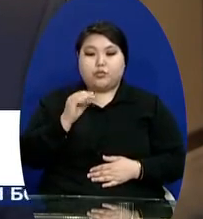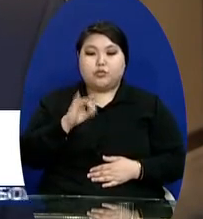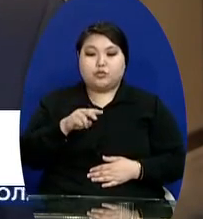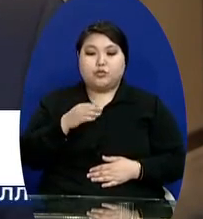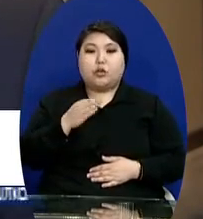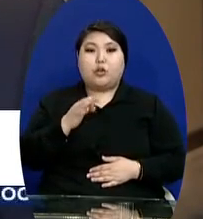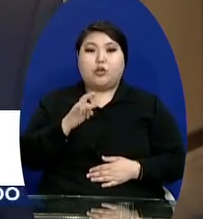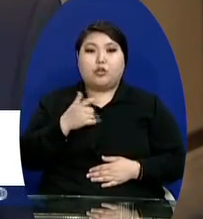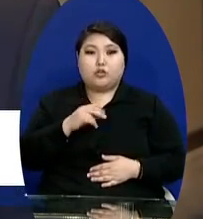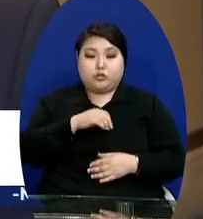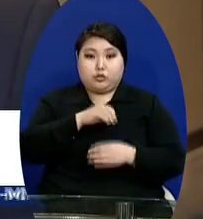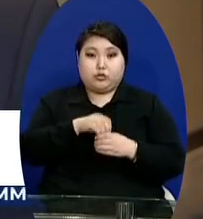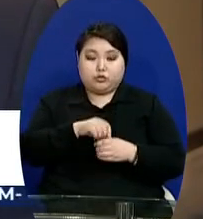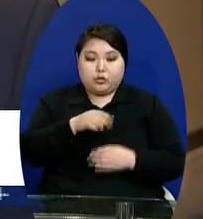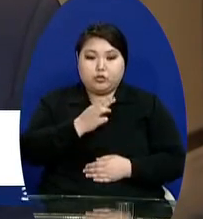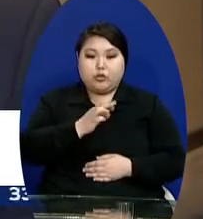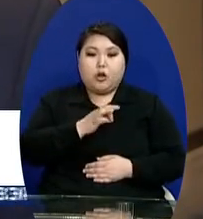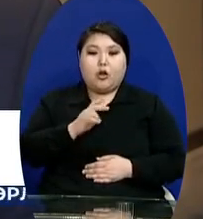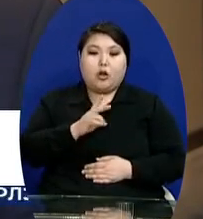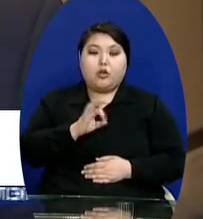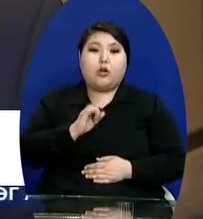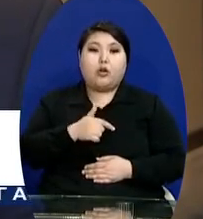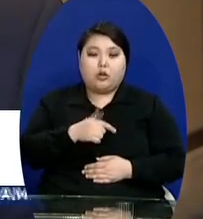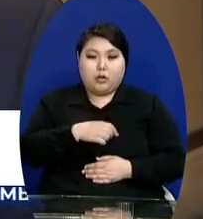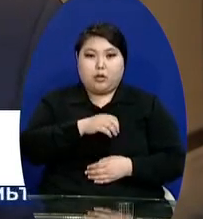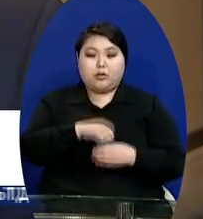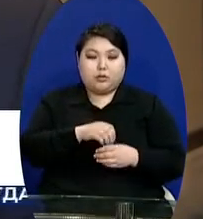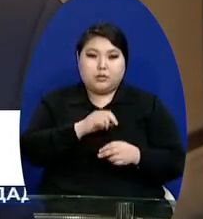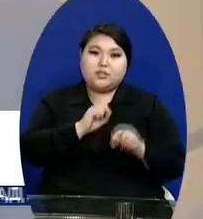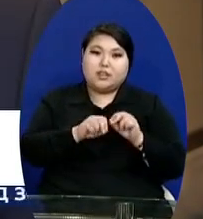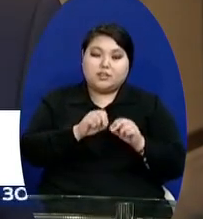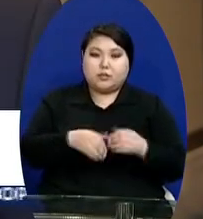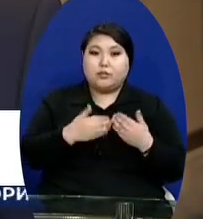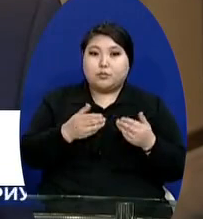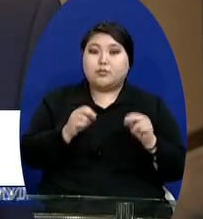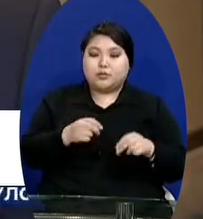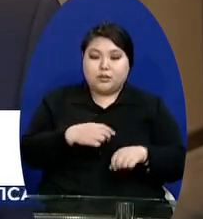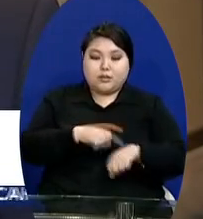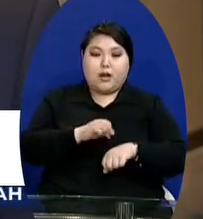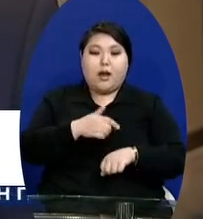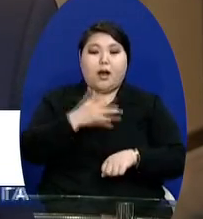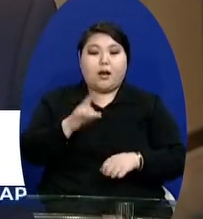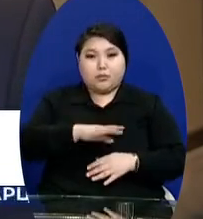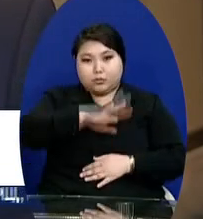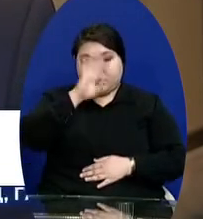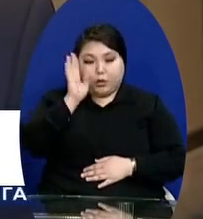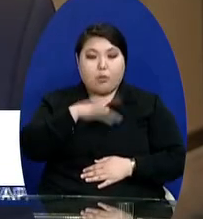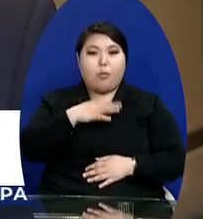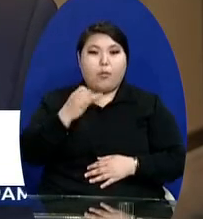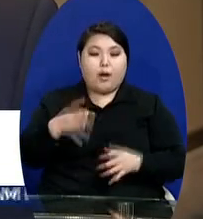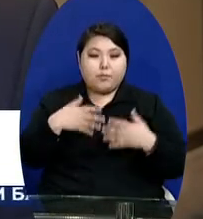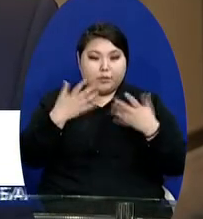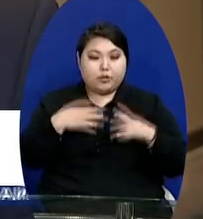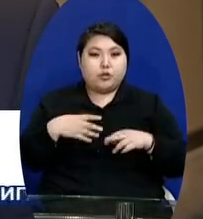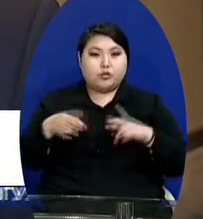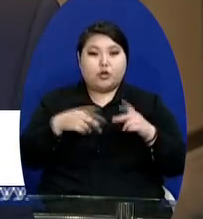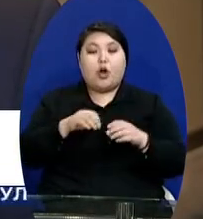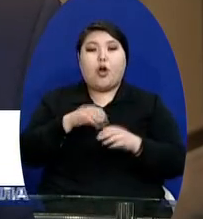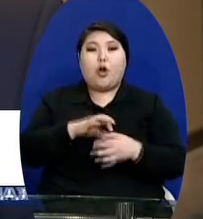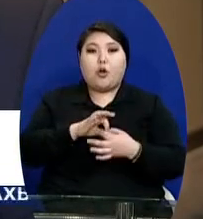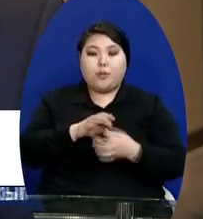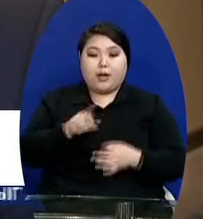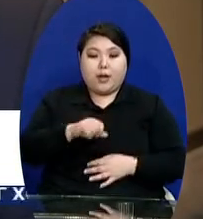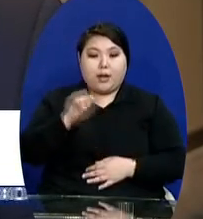оруулахын тулд тодорхой цоонуудыг байнгын гаргаж явах шаардлагатай болж эхэлж байна. Цаг агарын дулаар урамсгалын өөрчлөлттэй холбоотой энэ асуудалтар бол